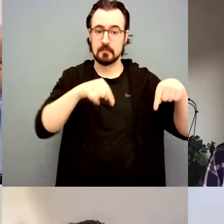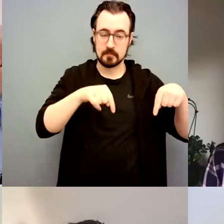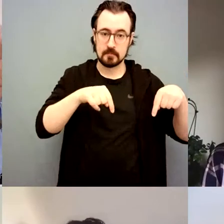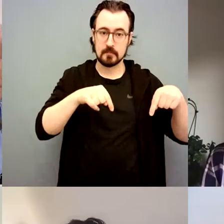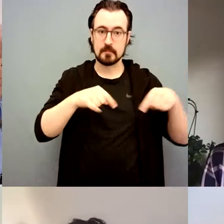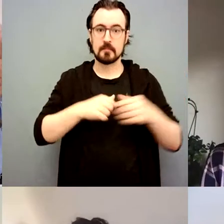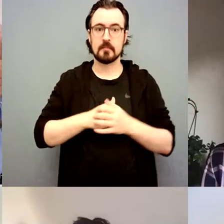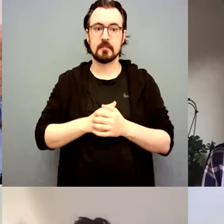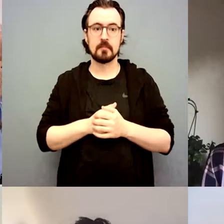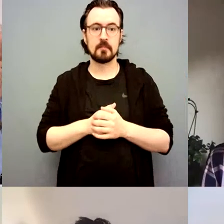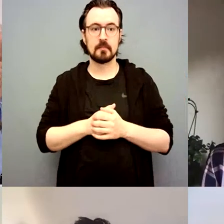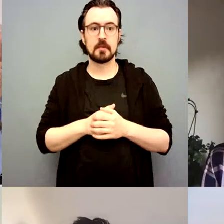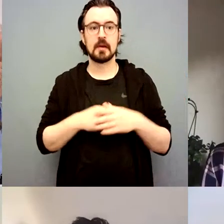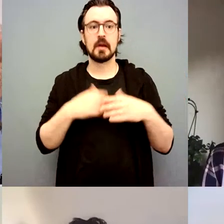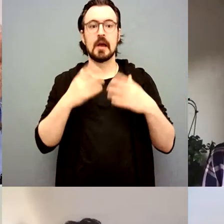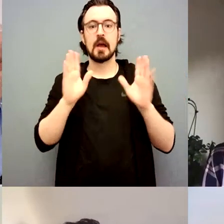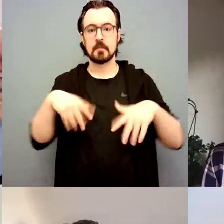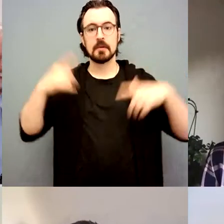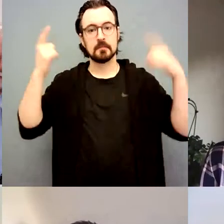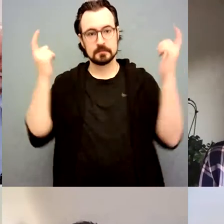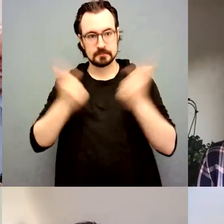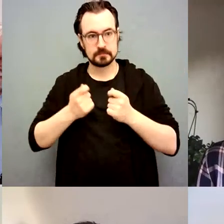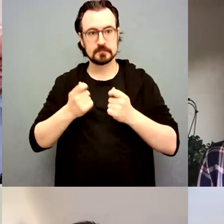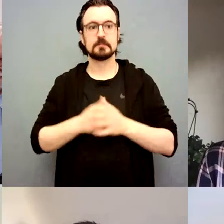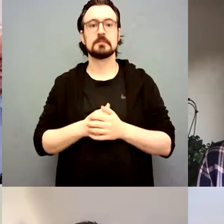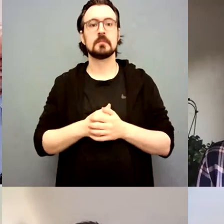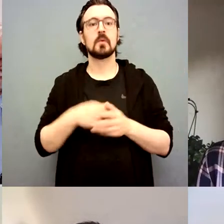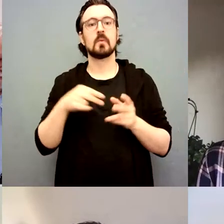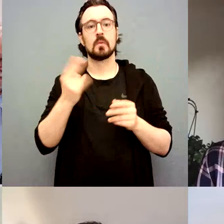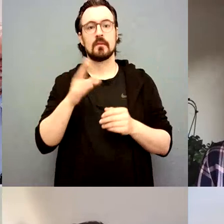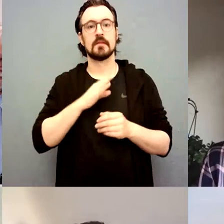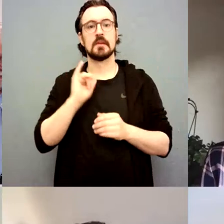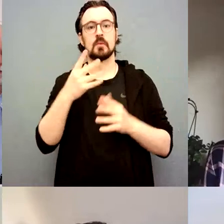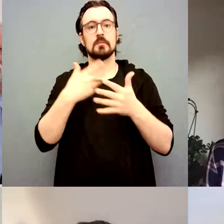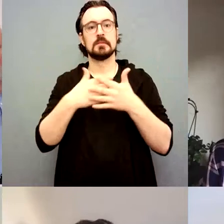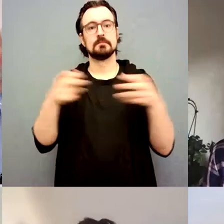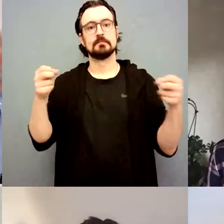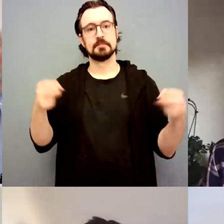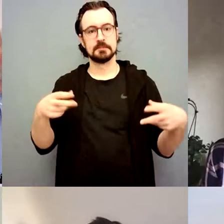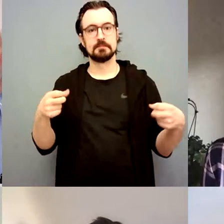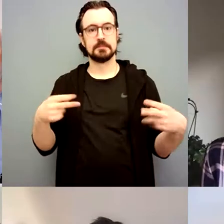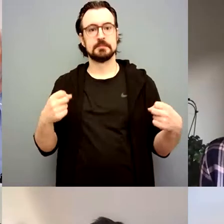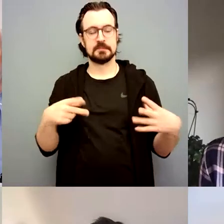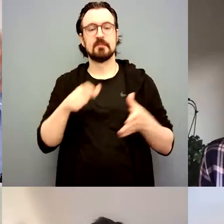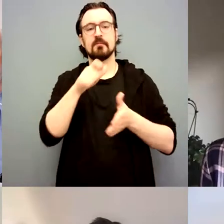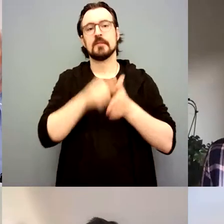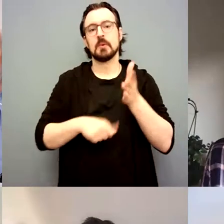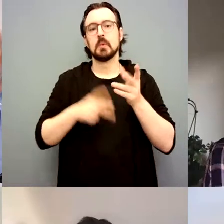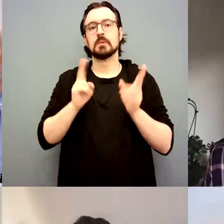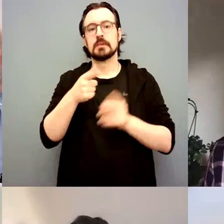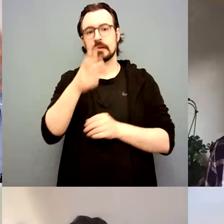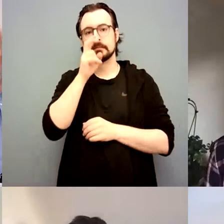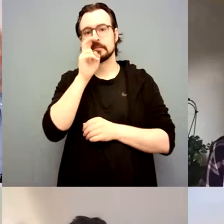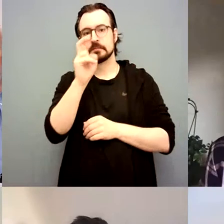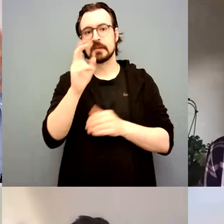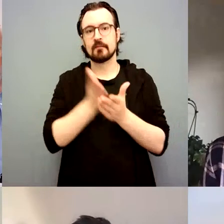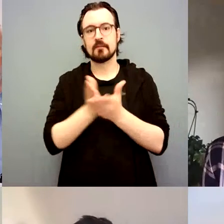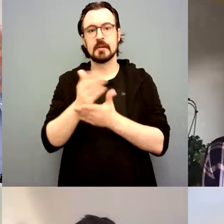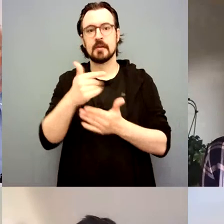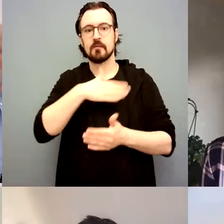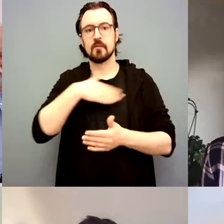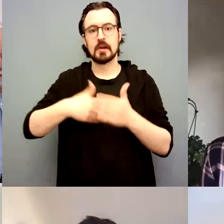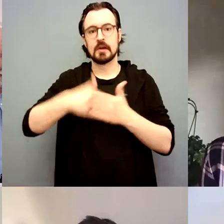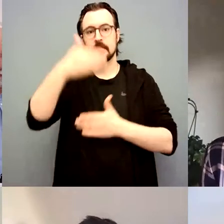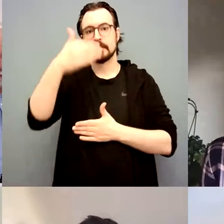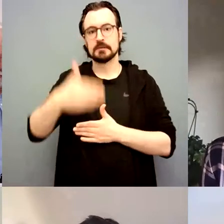seminariet, har spelats in och finns i textad version som ni kan söka via vår hemsida. Det